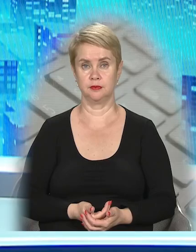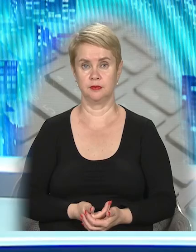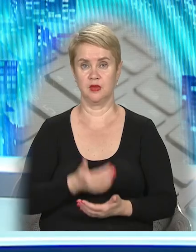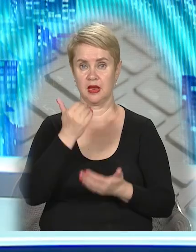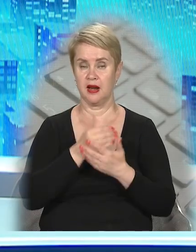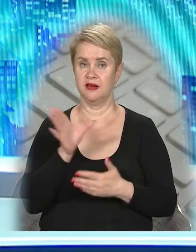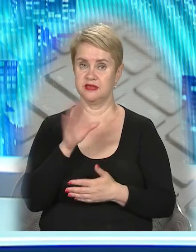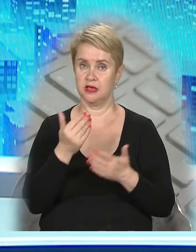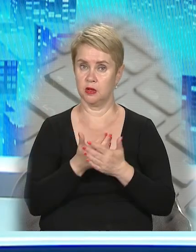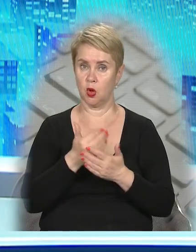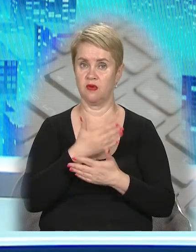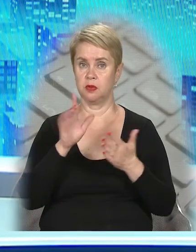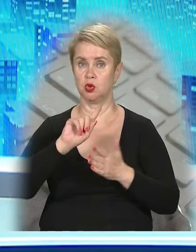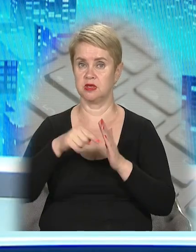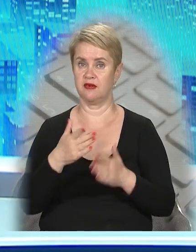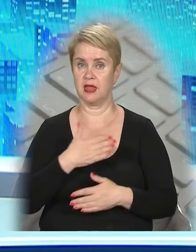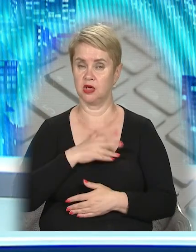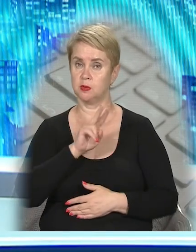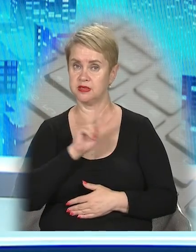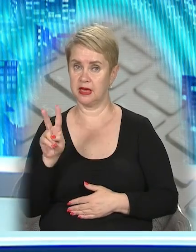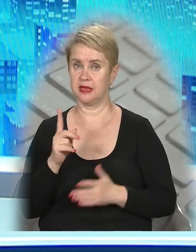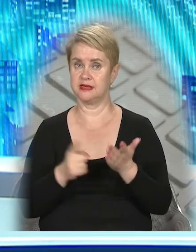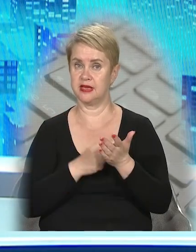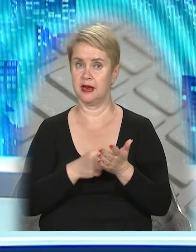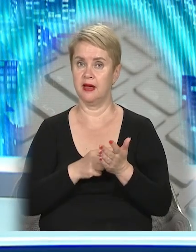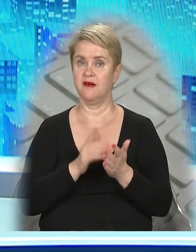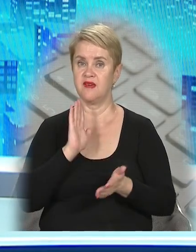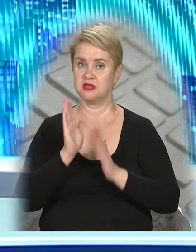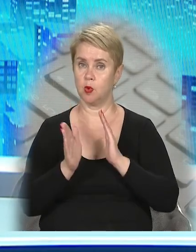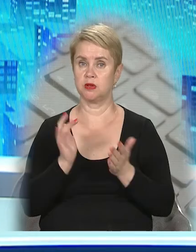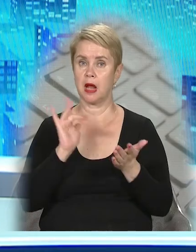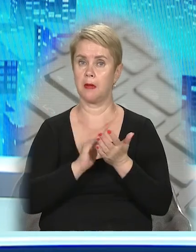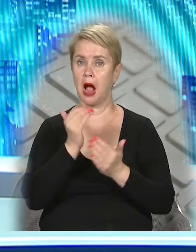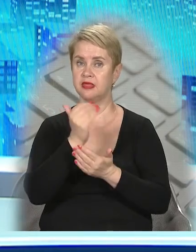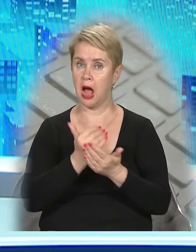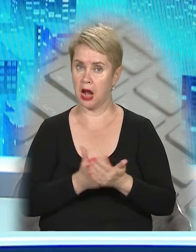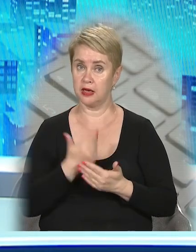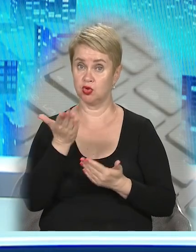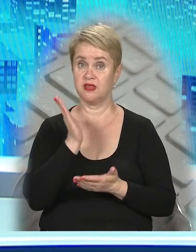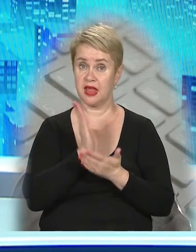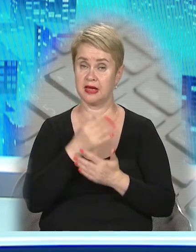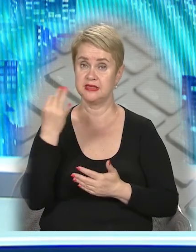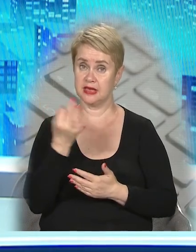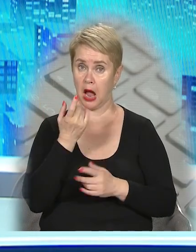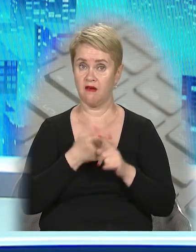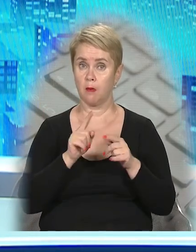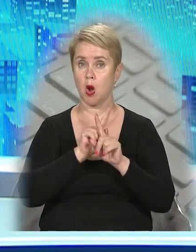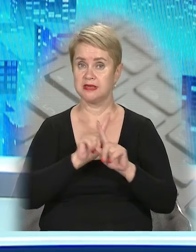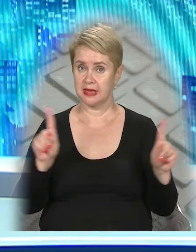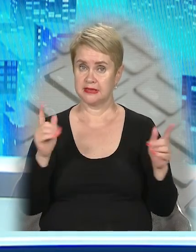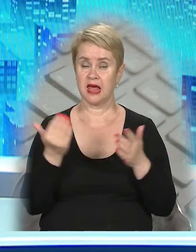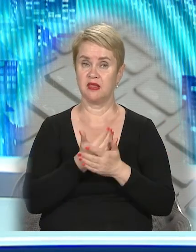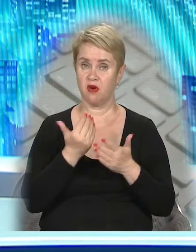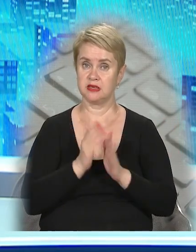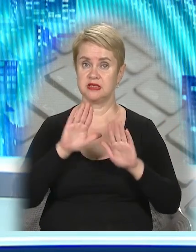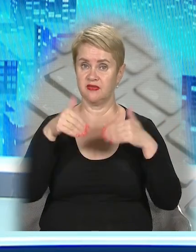Наразі це всі новини. Більше дізнавайтесь на нашому сайті, на сторінці у Фейсбук та у Телеграм-каналі. Якщо у вас є цікава або резонансна